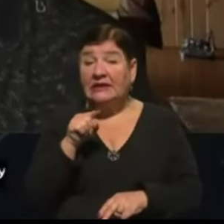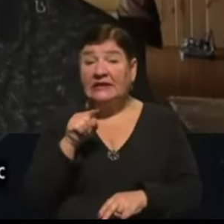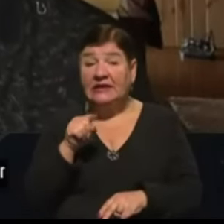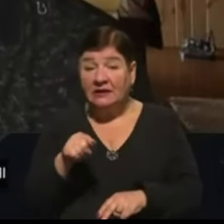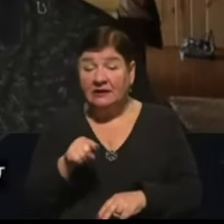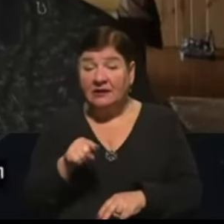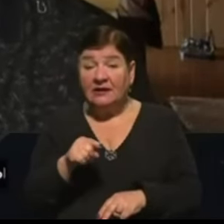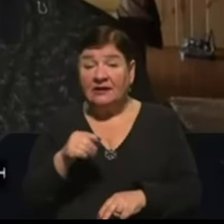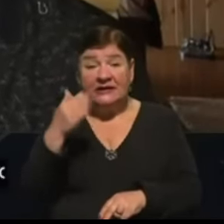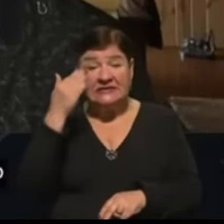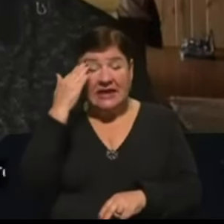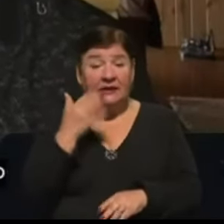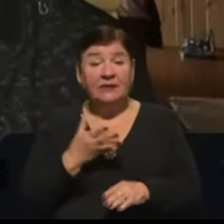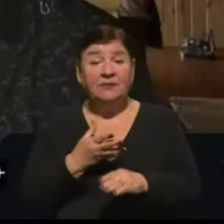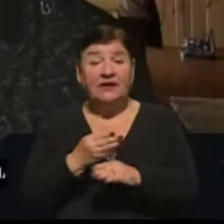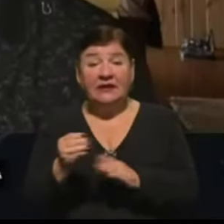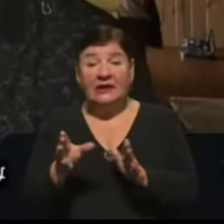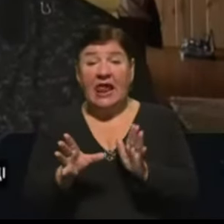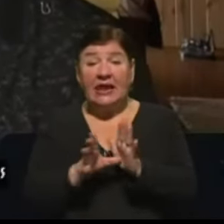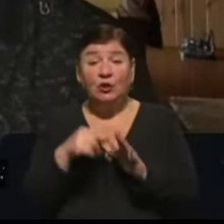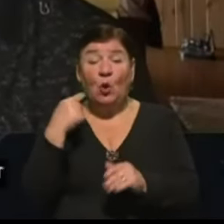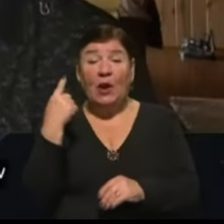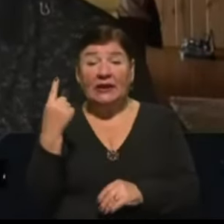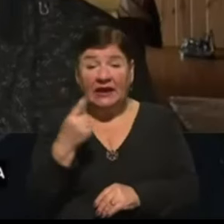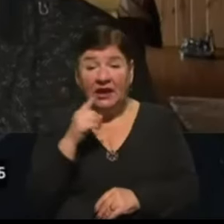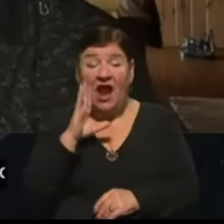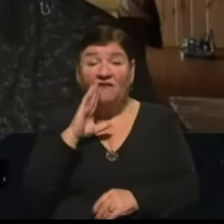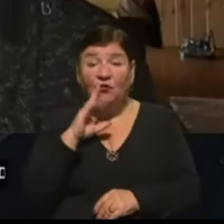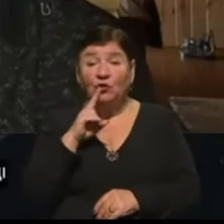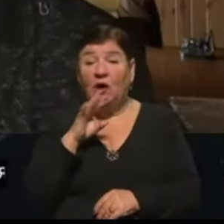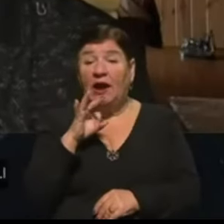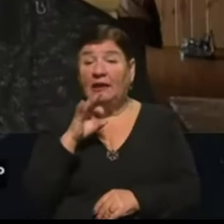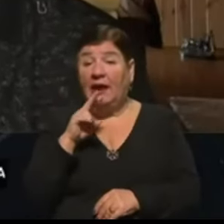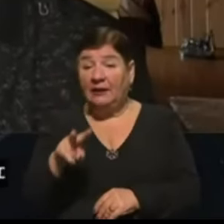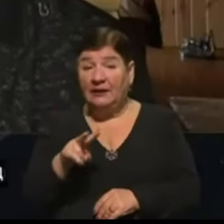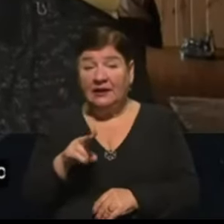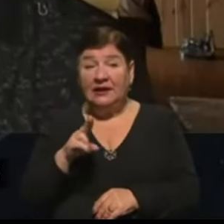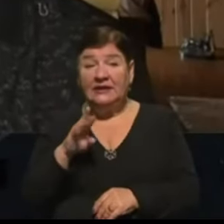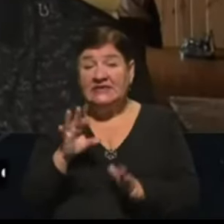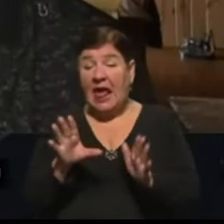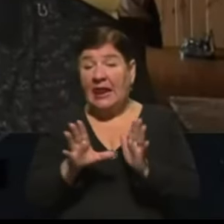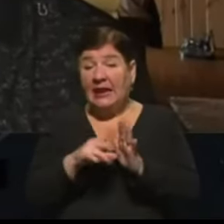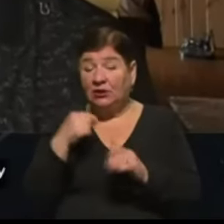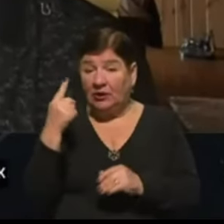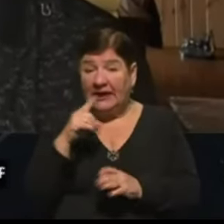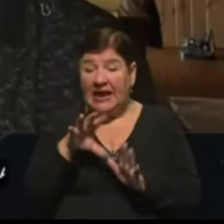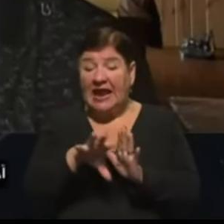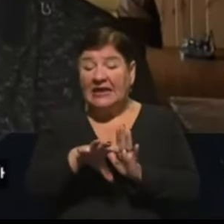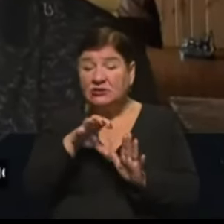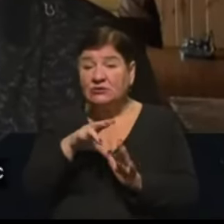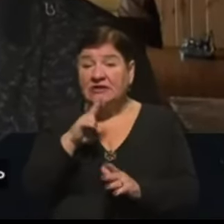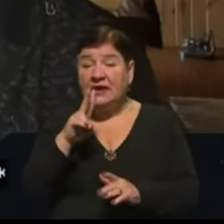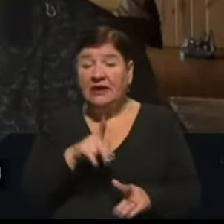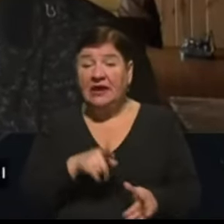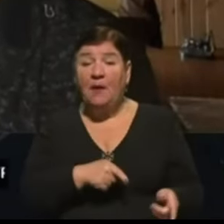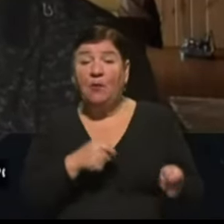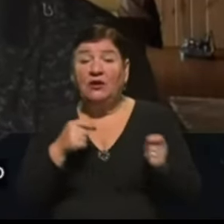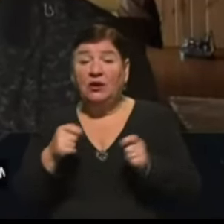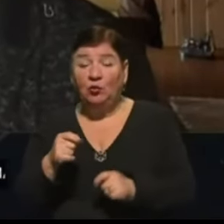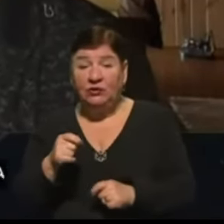вони не здатні платити за електроенергію, а в водоканалах одне з ключових – це електроенергія. Насоси, які подають воду,